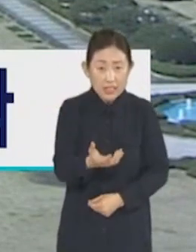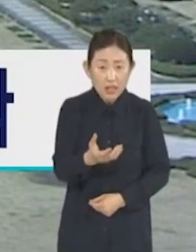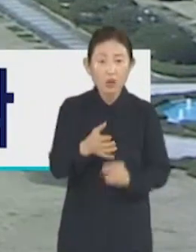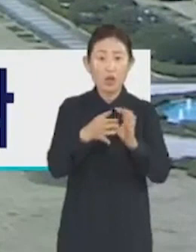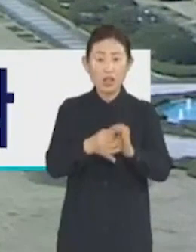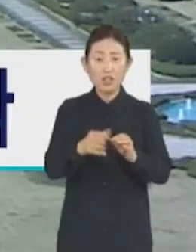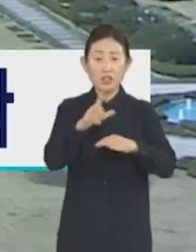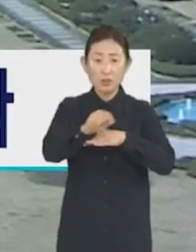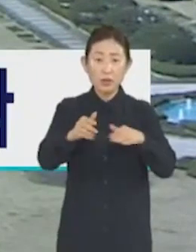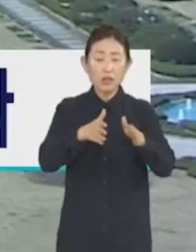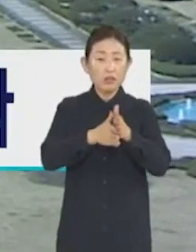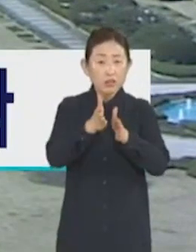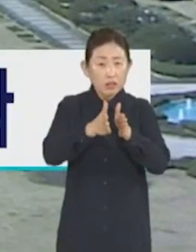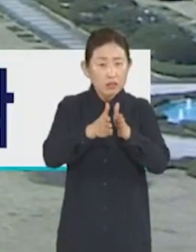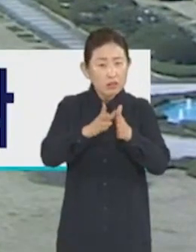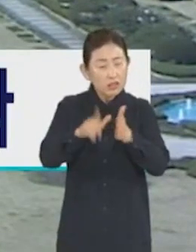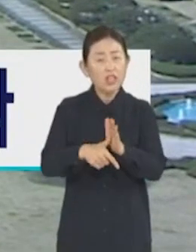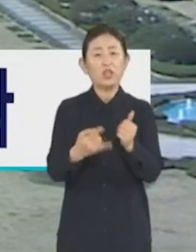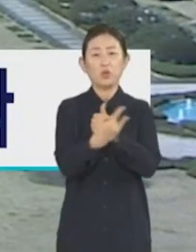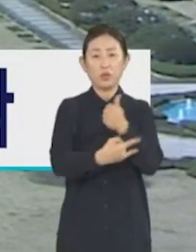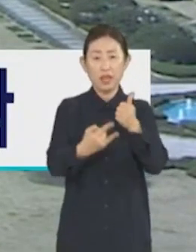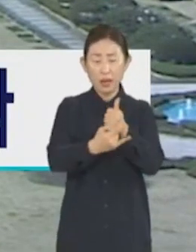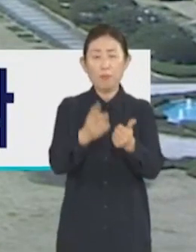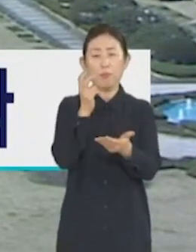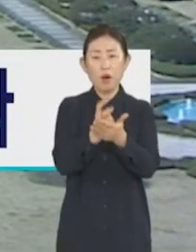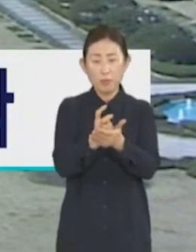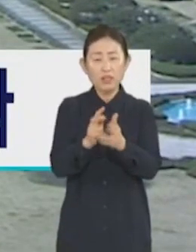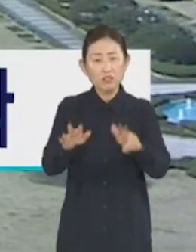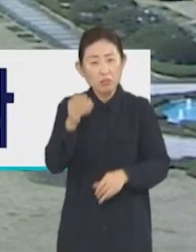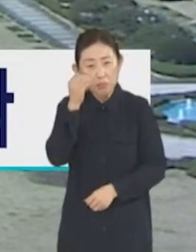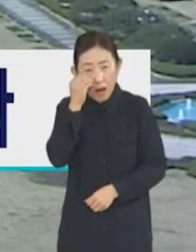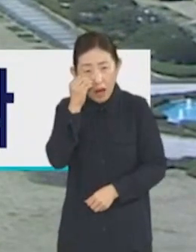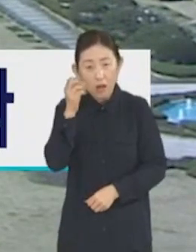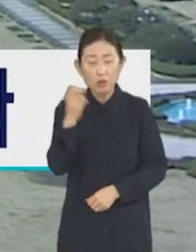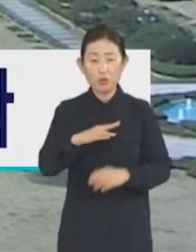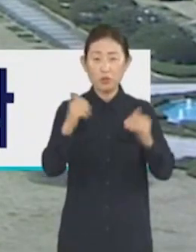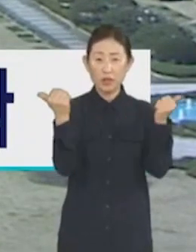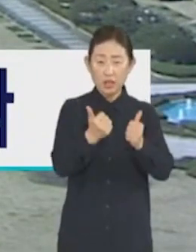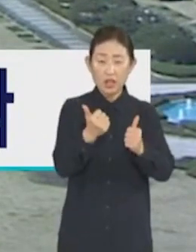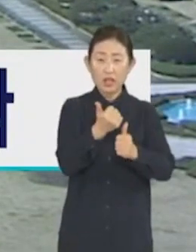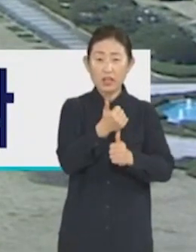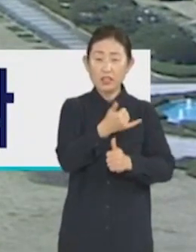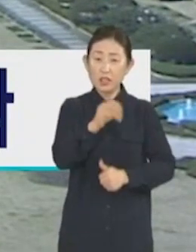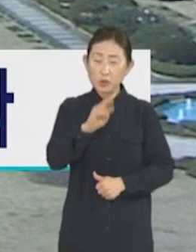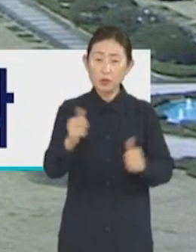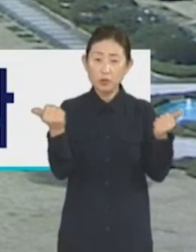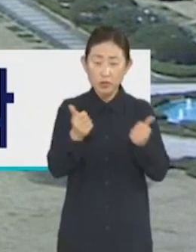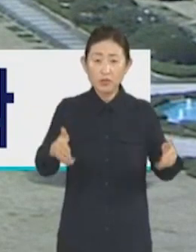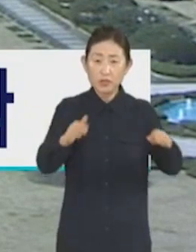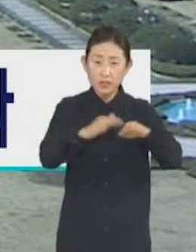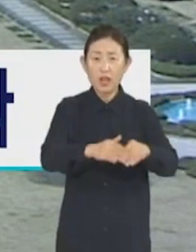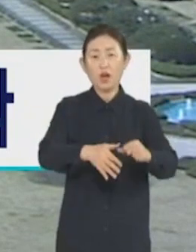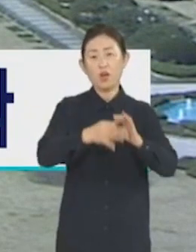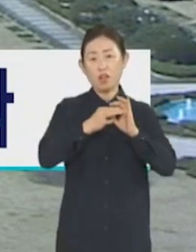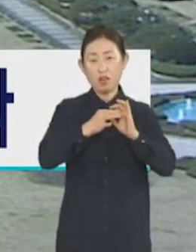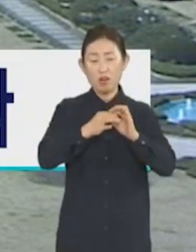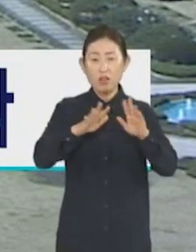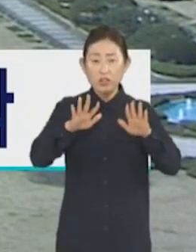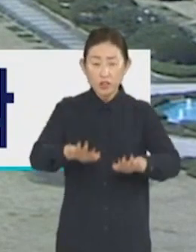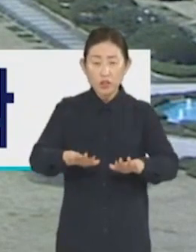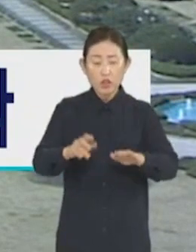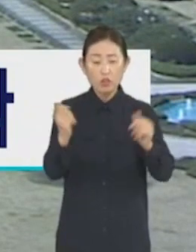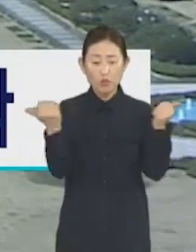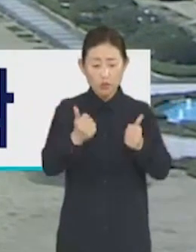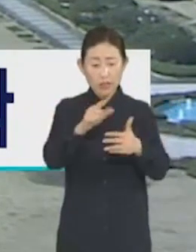좌우할 지방시대위원회법이 낮잠 자고 있고 국회 세종의사당 세부안이 담긴 국회 규칙이 이제 겨우 운영위로